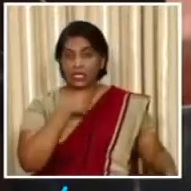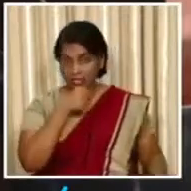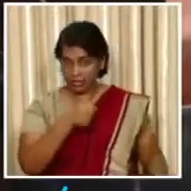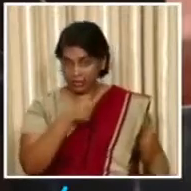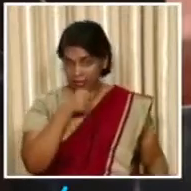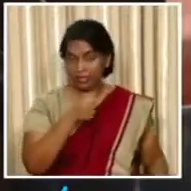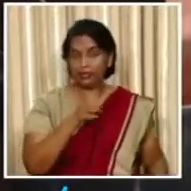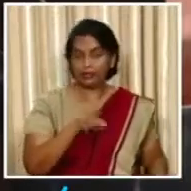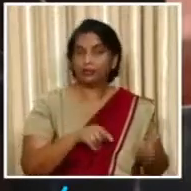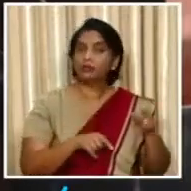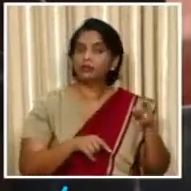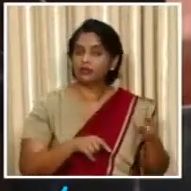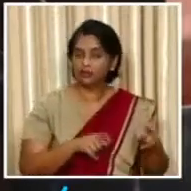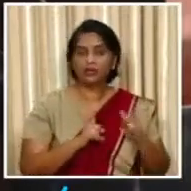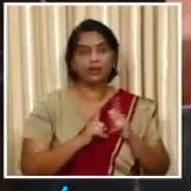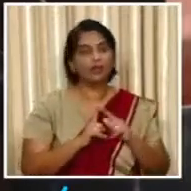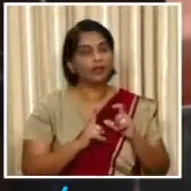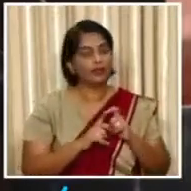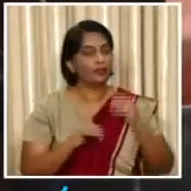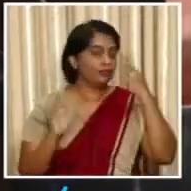டிப்ளோமா பட்டதாரி ஆசிரியர்கள்